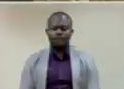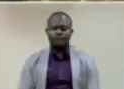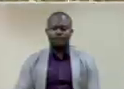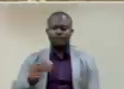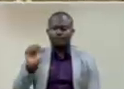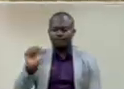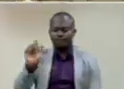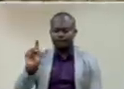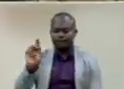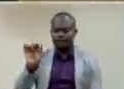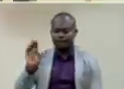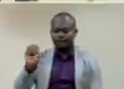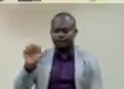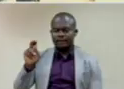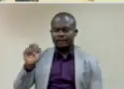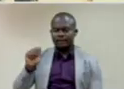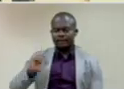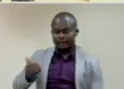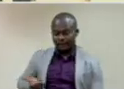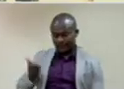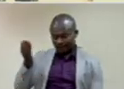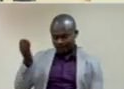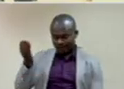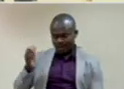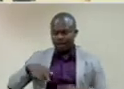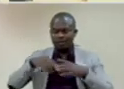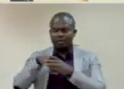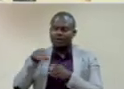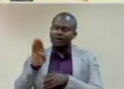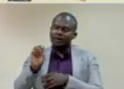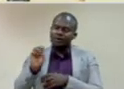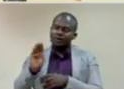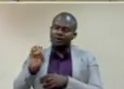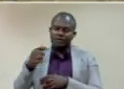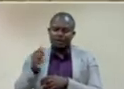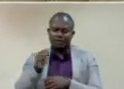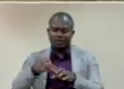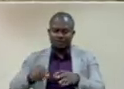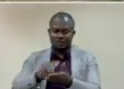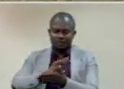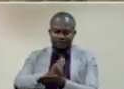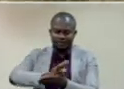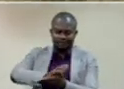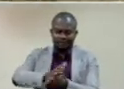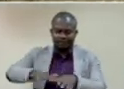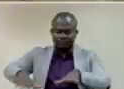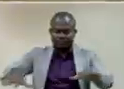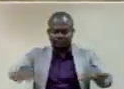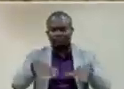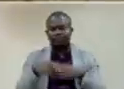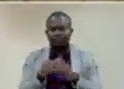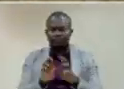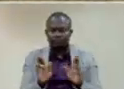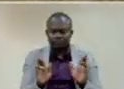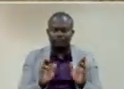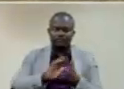Akimana Ernestine ni umuturage w'umurenge wa Bumbogo wa Karere ka Gasabo. Tumusanze akorakora amamera ye yanitse ku zuba, aritegura kuyashesha